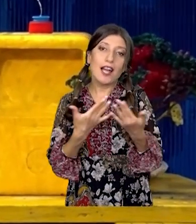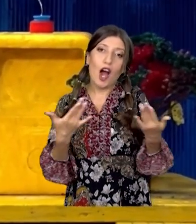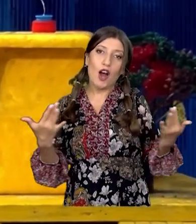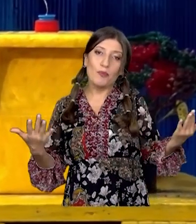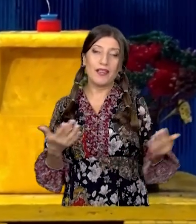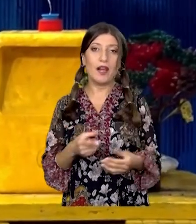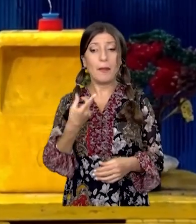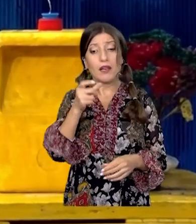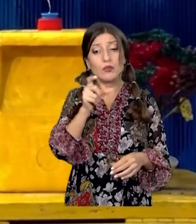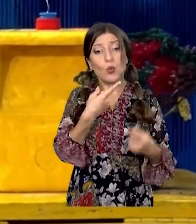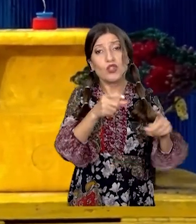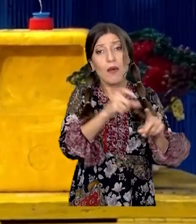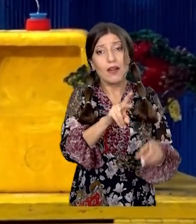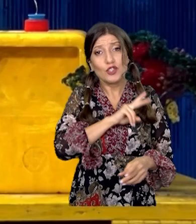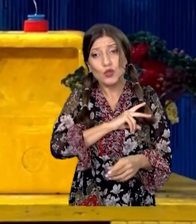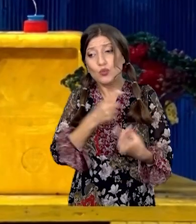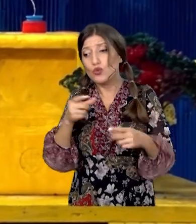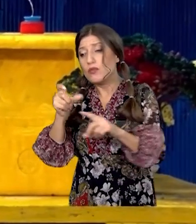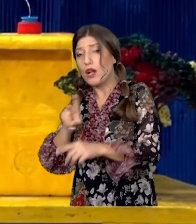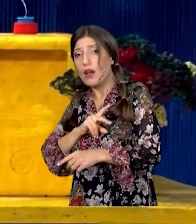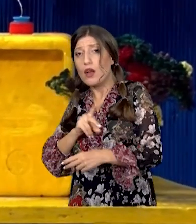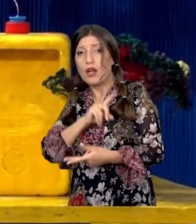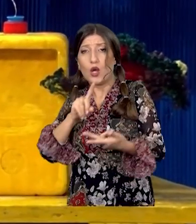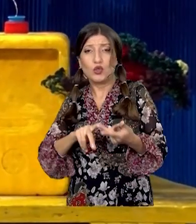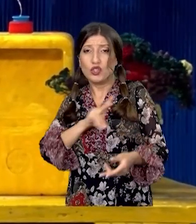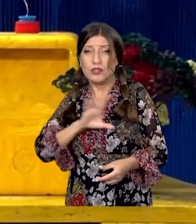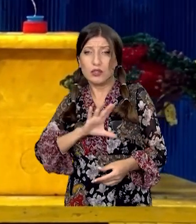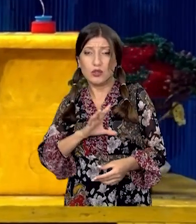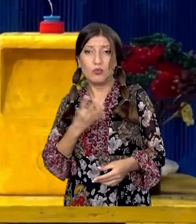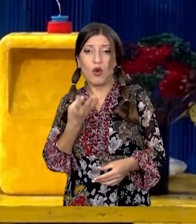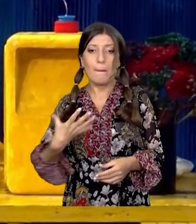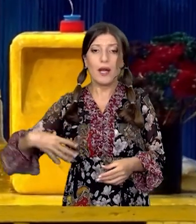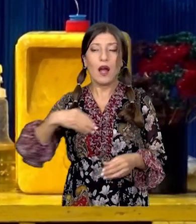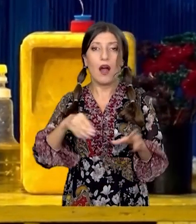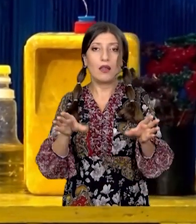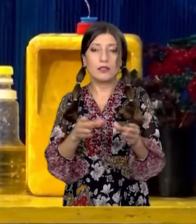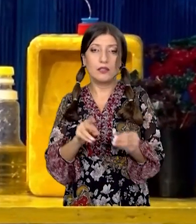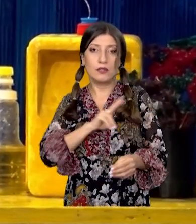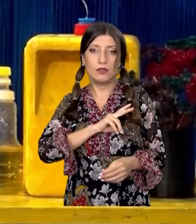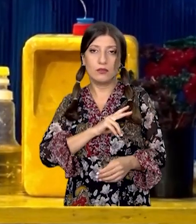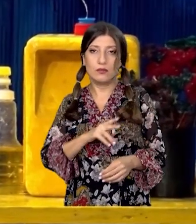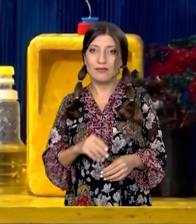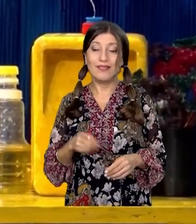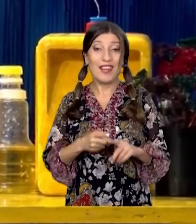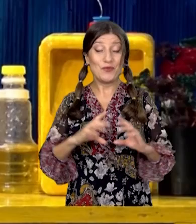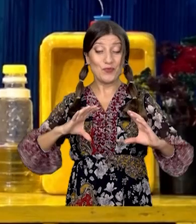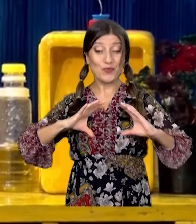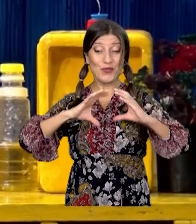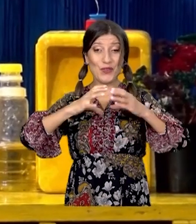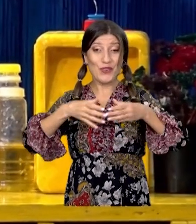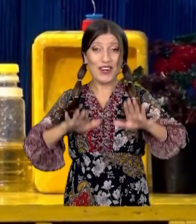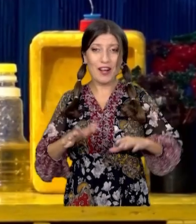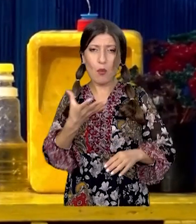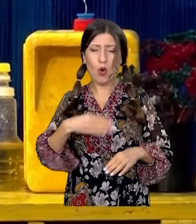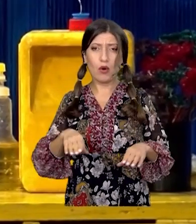սովորաբար լինում մեկը սա է սիրում մյուսը նա է սիրում մյուսը ոչ մի բան էլ չի սիրում չորրորդը բոլորը միասին է սիրում բայց բոլորը միասին հո չի լսում իսկ այս մոլորակում բոլորը